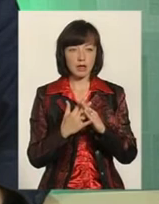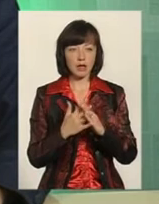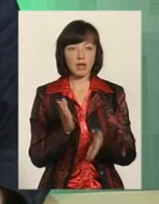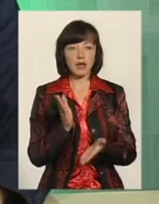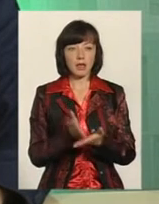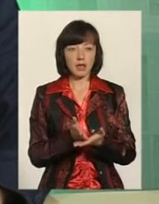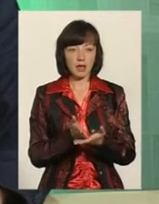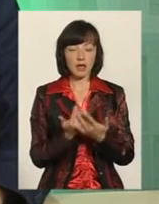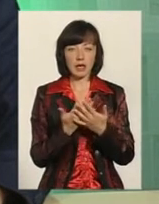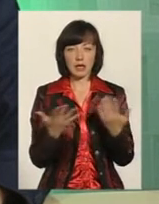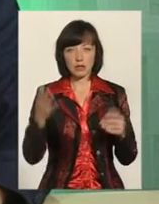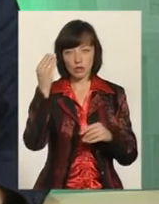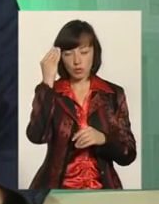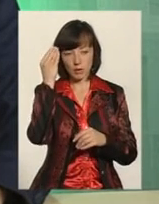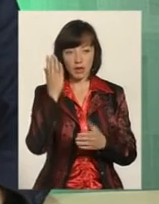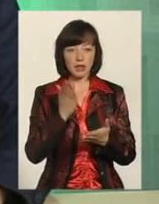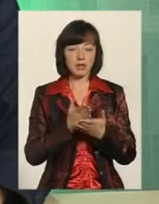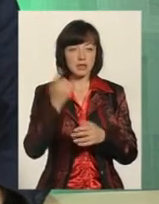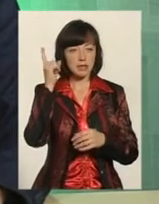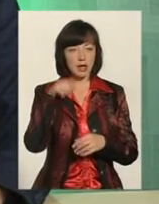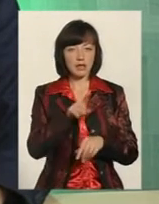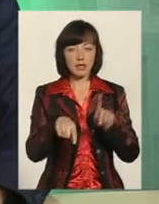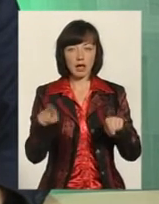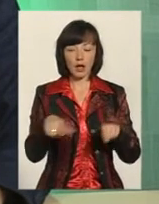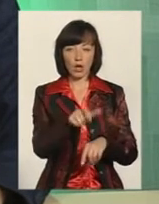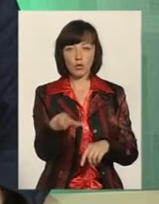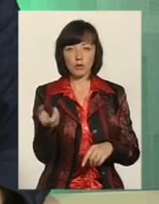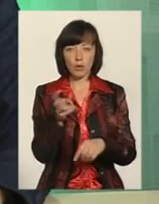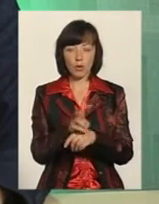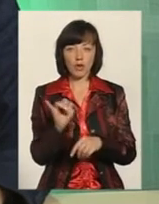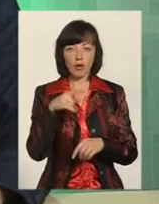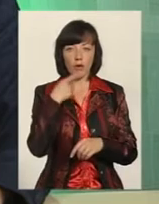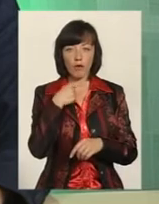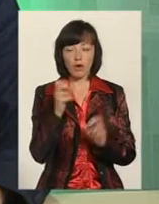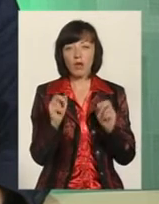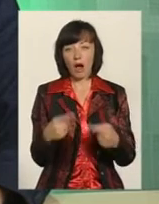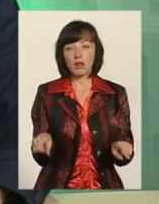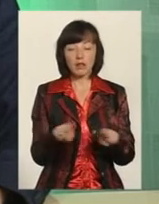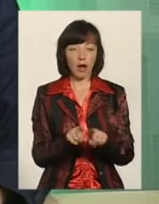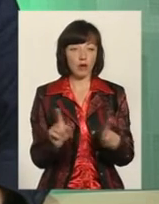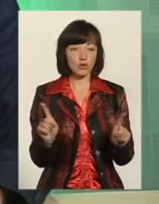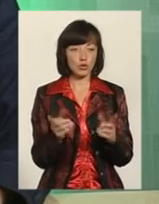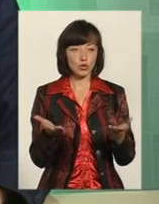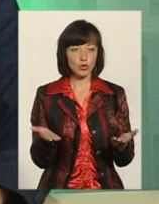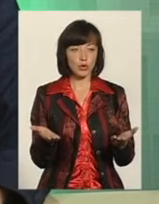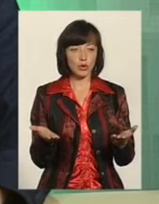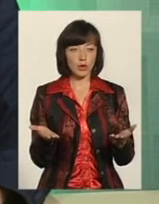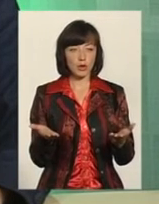є різні думки. Знаєте, деякі люди приходять і говорять, що ну як так, що,